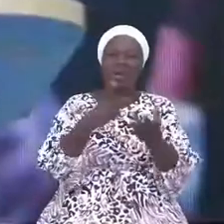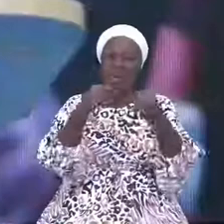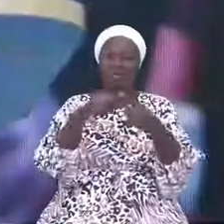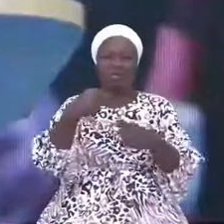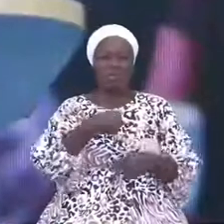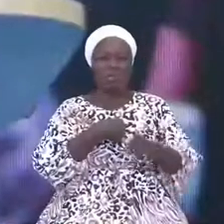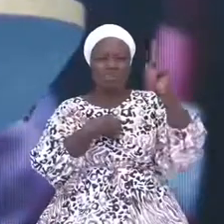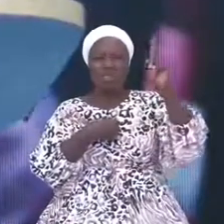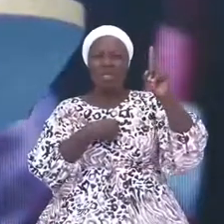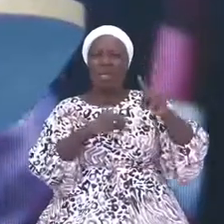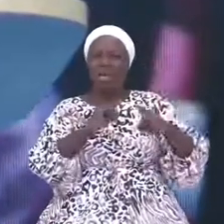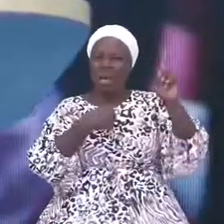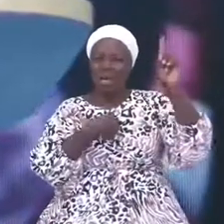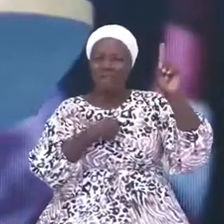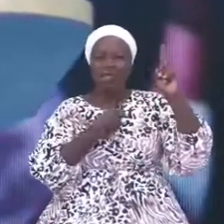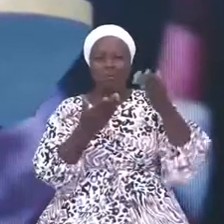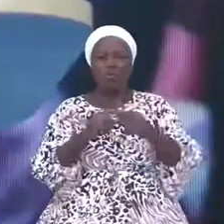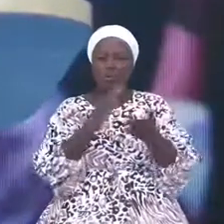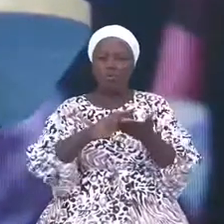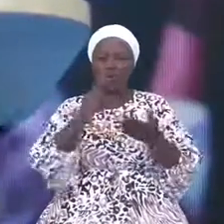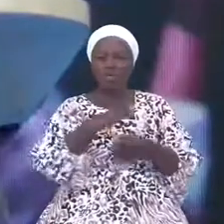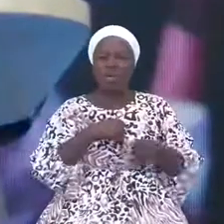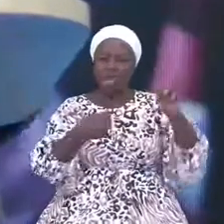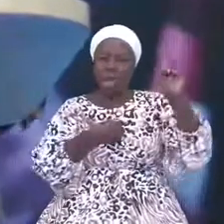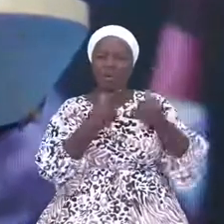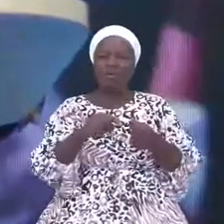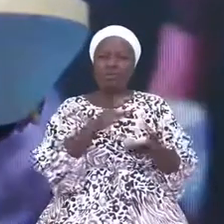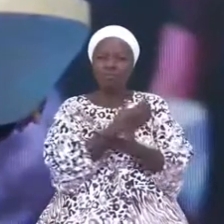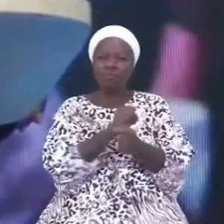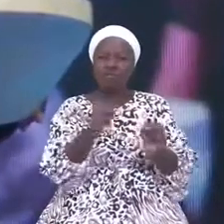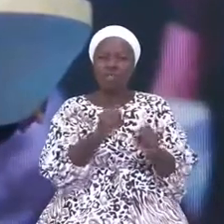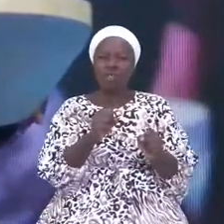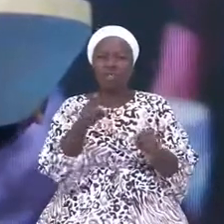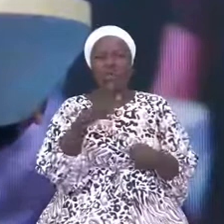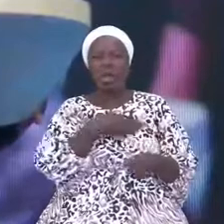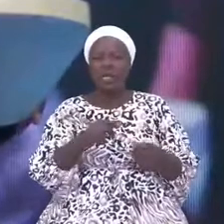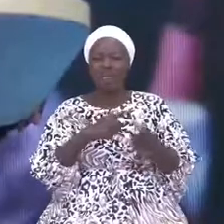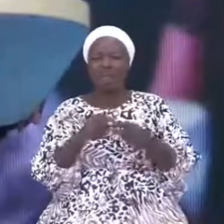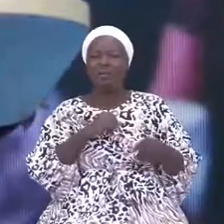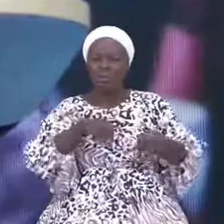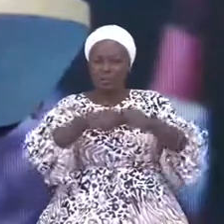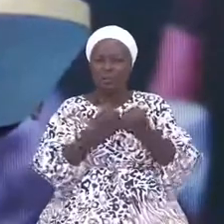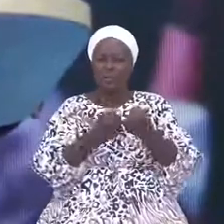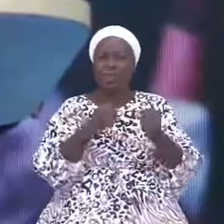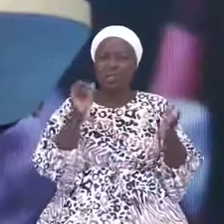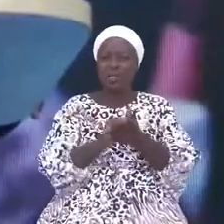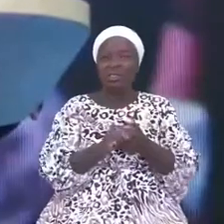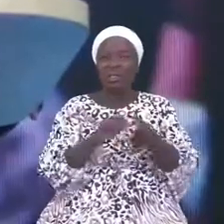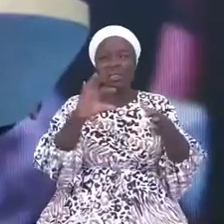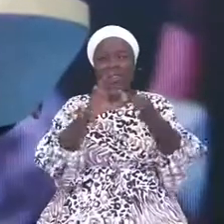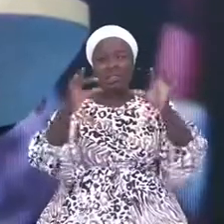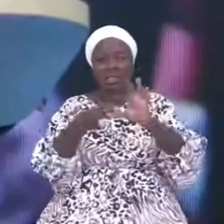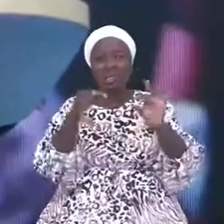dit, lève-toi, viens à moi. Je veux te pardonner. Je veux te sauver. Je veux changer ta vie.